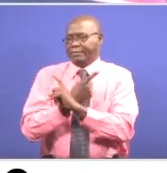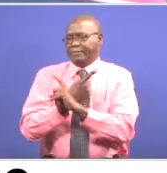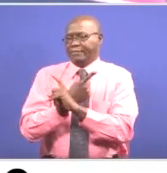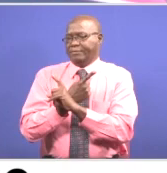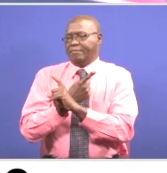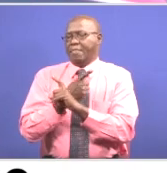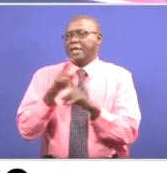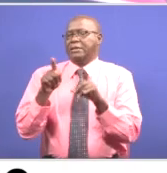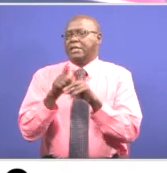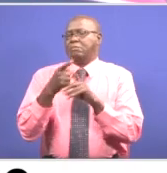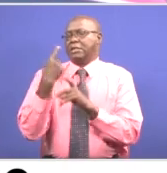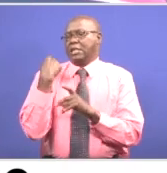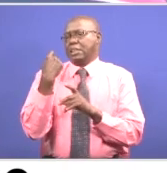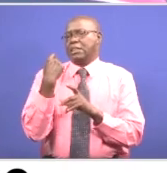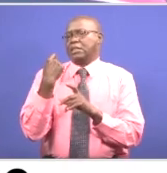hii election iliyopita,